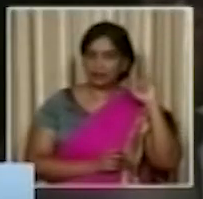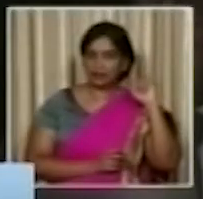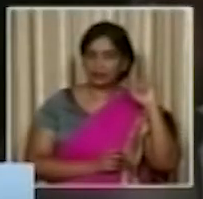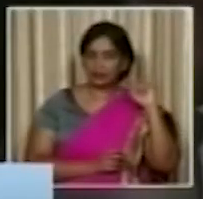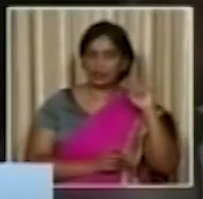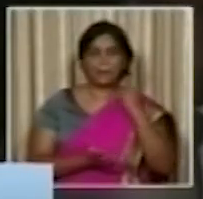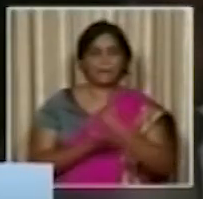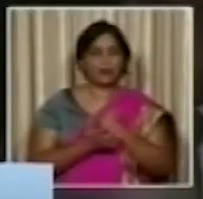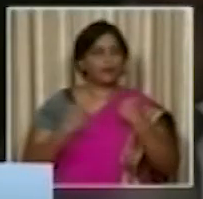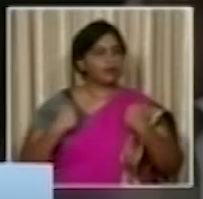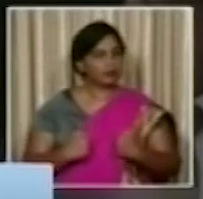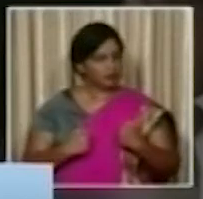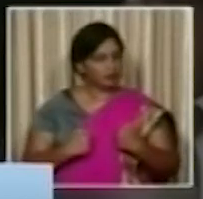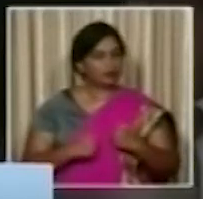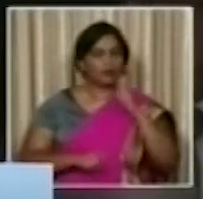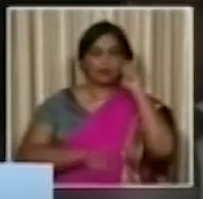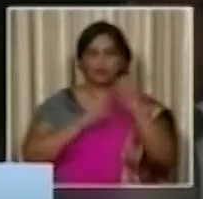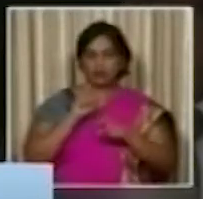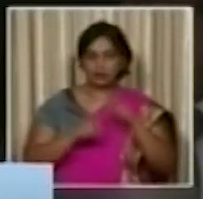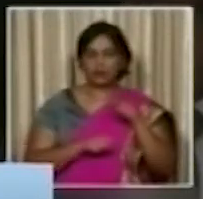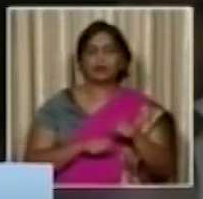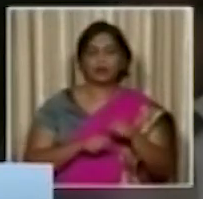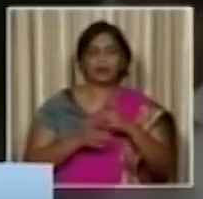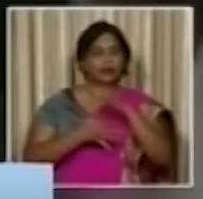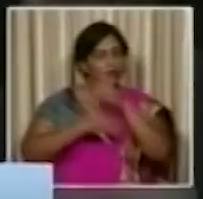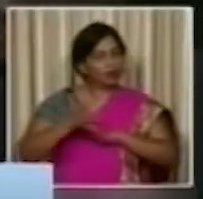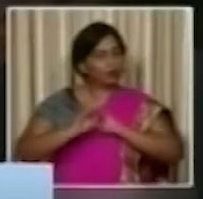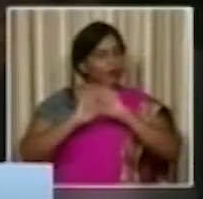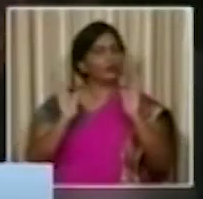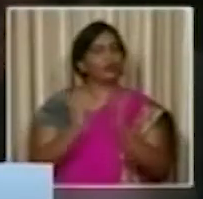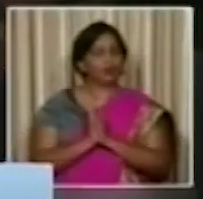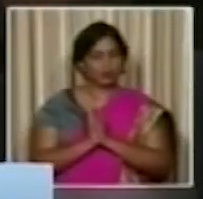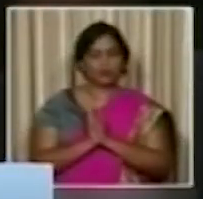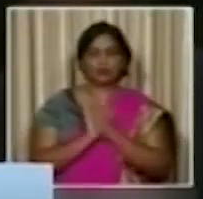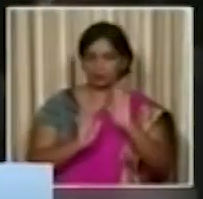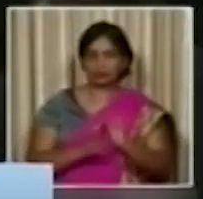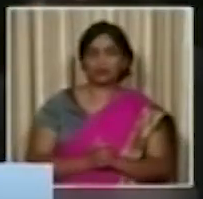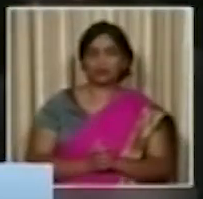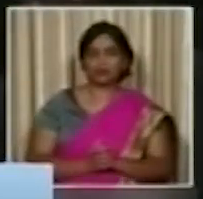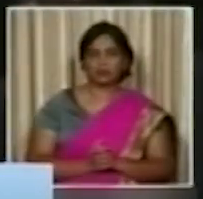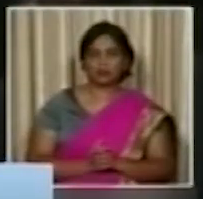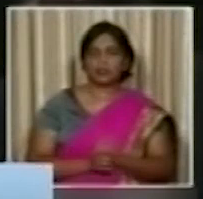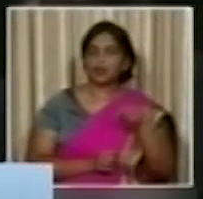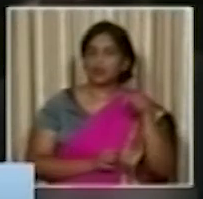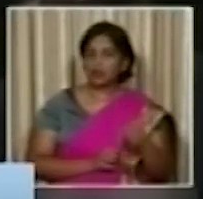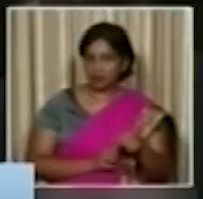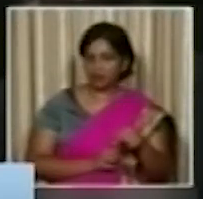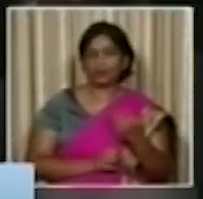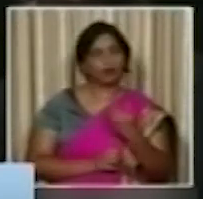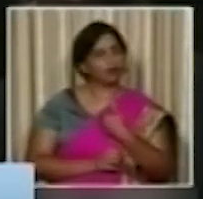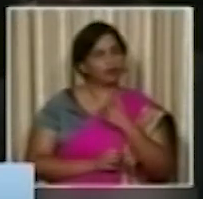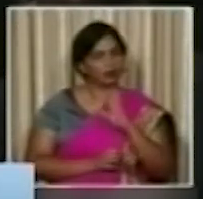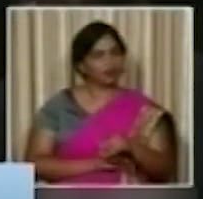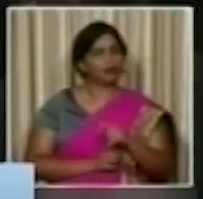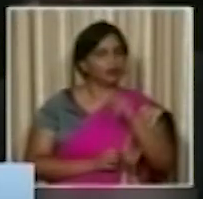நேற்றைய தினம் மத்திய வங்கியின் ஆளுநர் உள்ளிட்ட அதிகாரிகள் இந்த ஆவணங்களை சமர்ப்பித்துள்ளனர். அதனை எனக்கு சபையில் சமர்ப்பிக்க வேண்டியுள்ளது. உங்களுக்கு அது தொடர்பில்